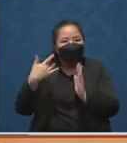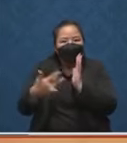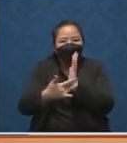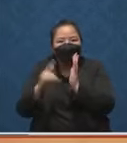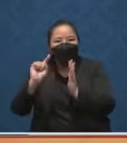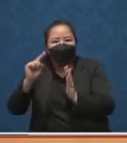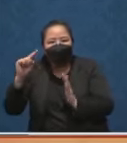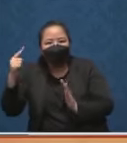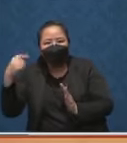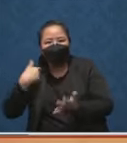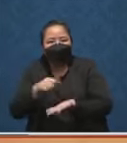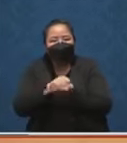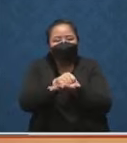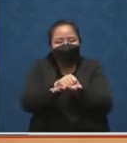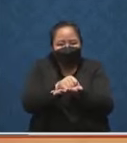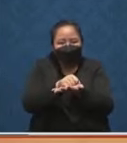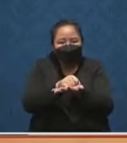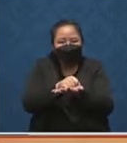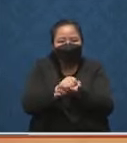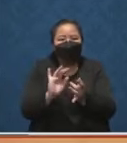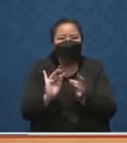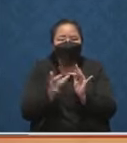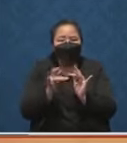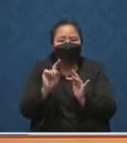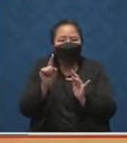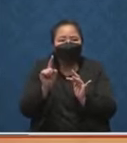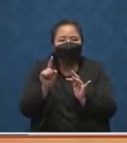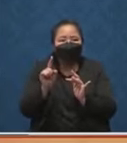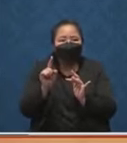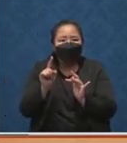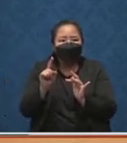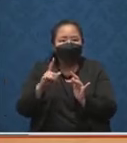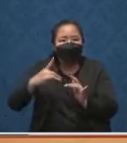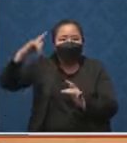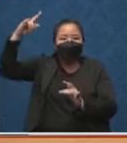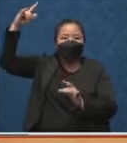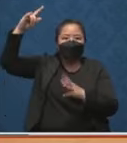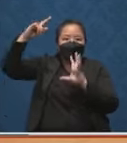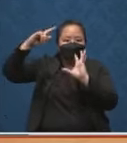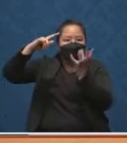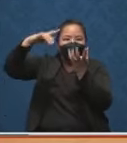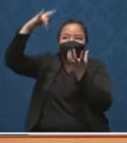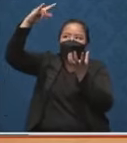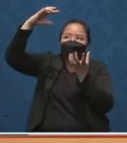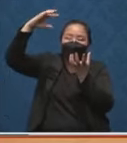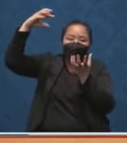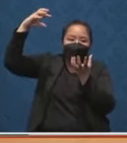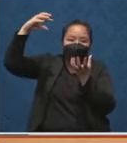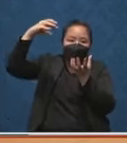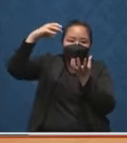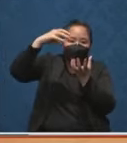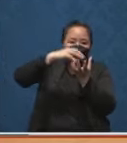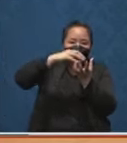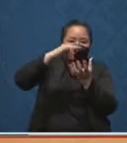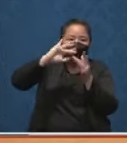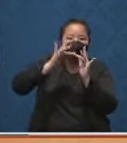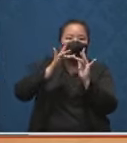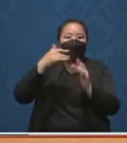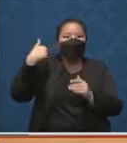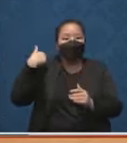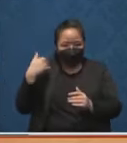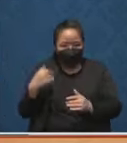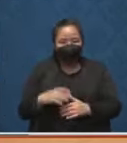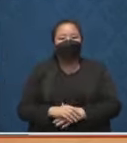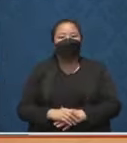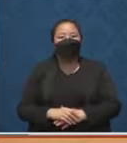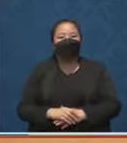การอินเทอร์เน็ตจากบนอวกาศเข้ามาได้อีกนะครับแล้วมีเรื่องเทคโนโลยีที่เปลี่ยนไปตลอดนะครับเพราะนั้นผม